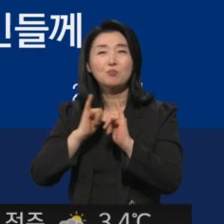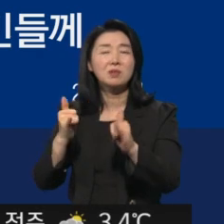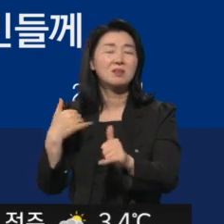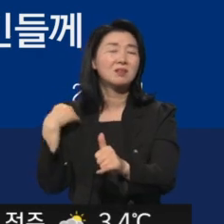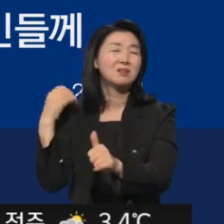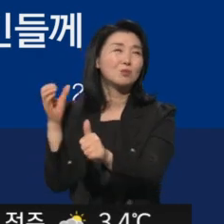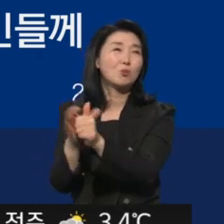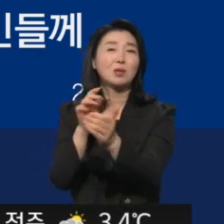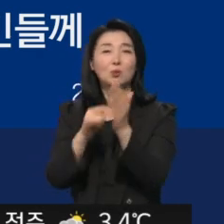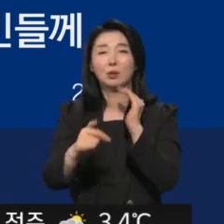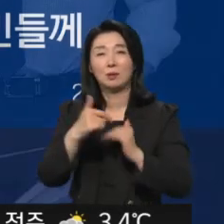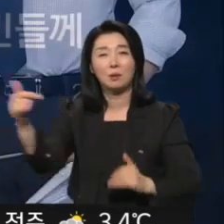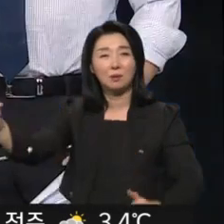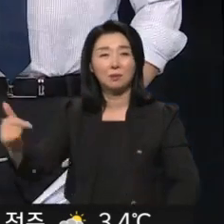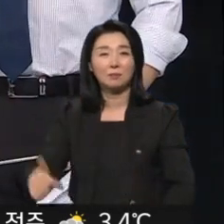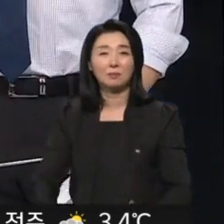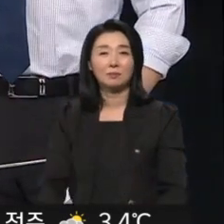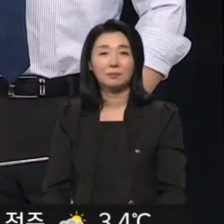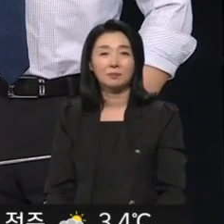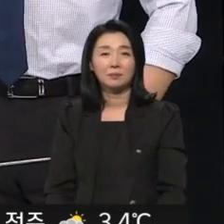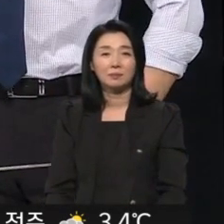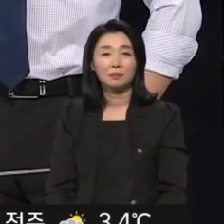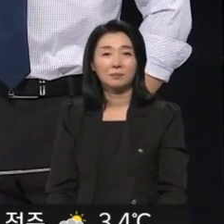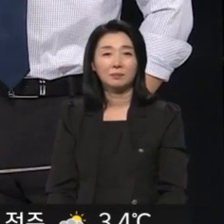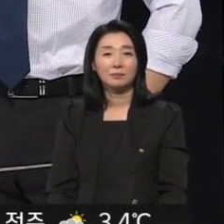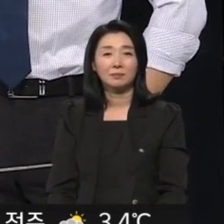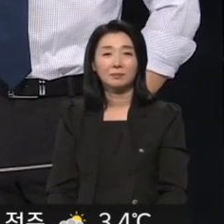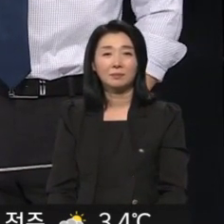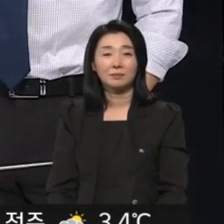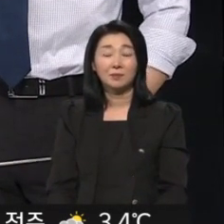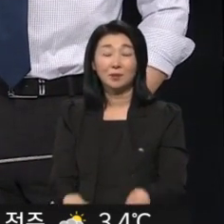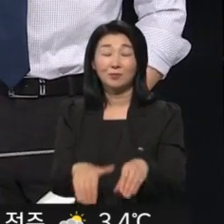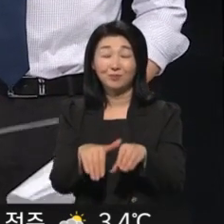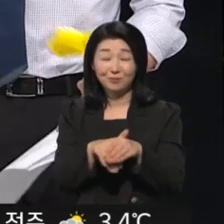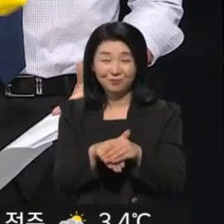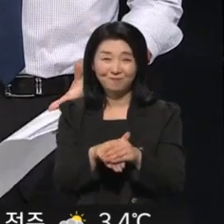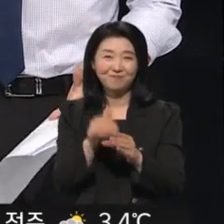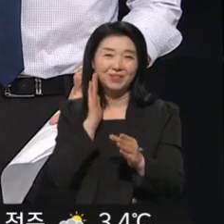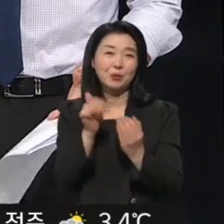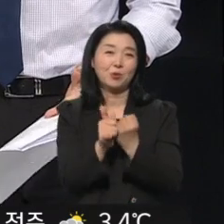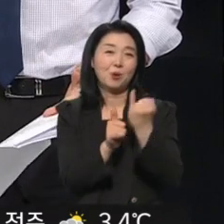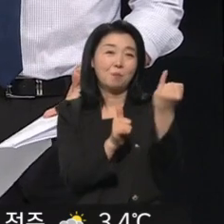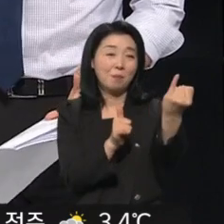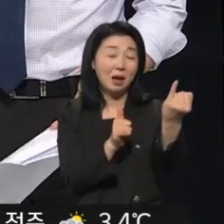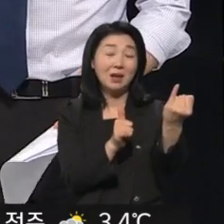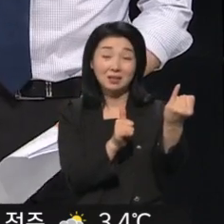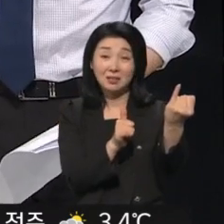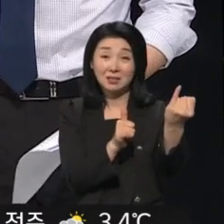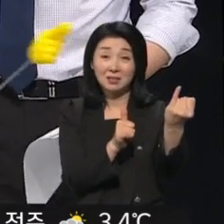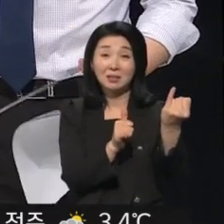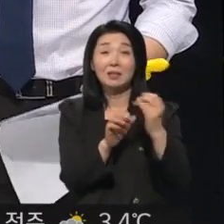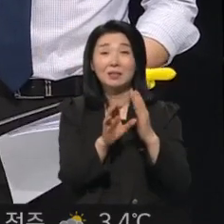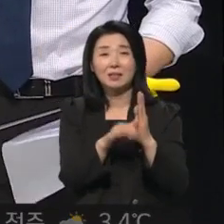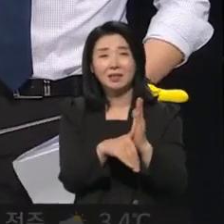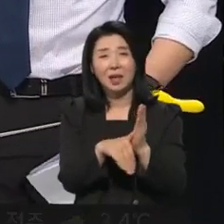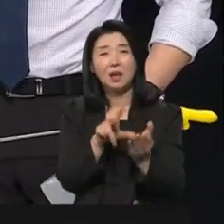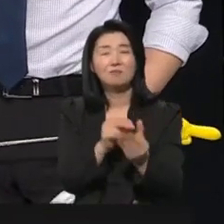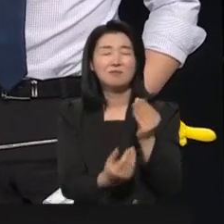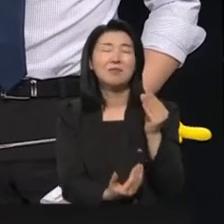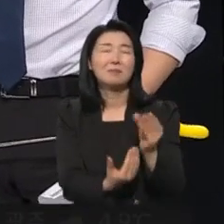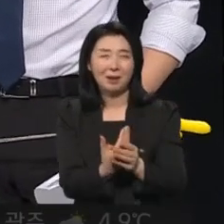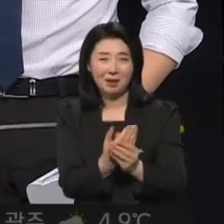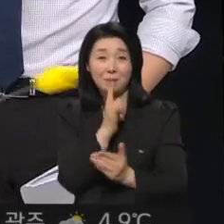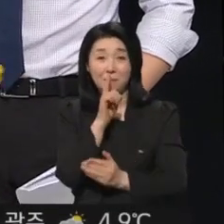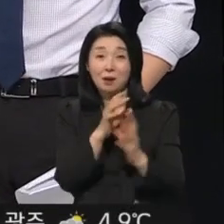돌아갈 것입니다. 사실 김정숙 여사의 경우는 영부인으로 있을 당시 발생한 일이 논란이